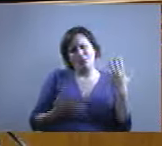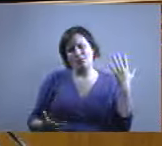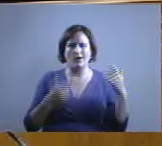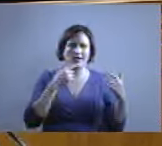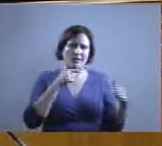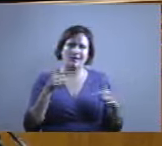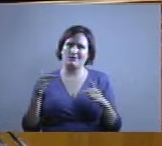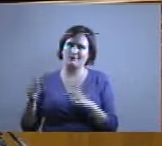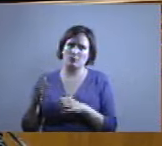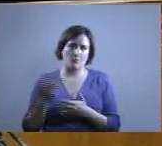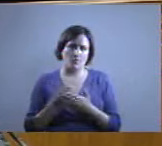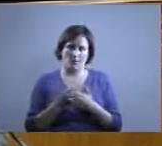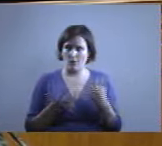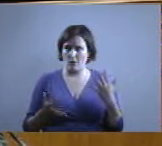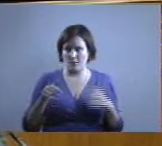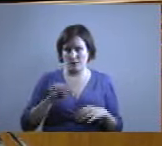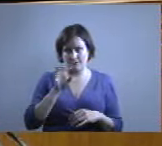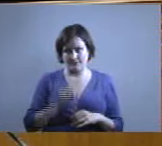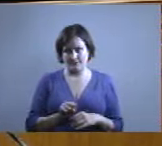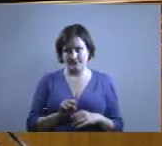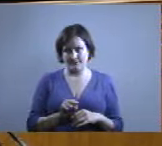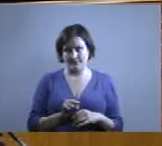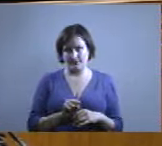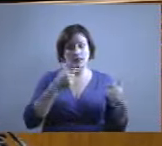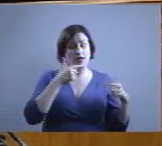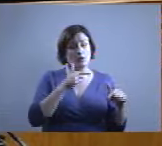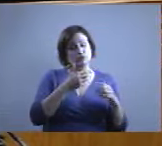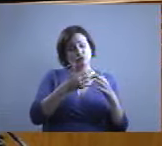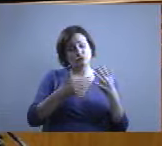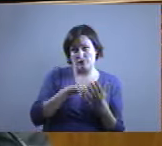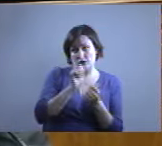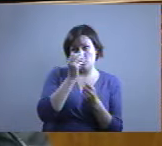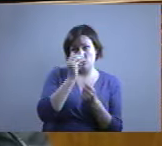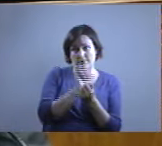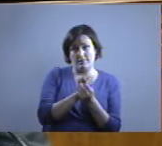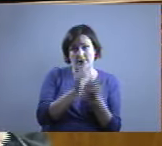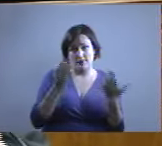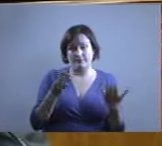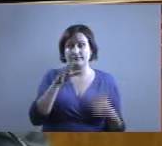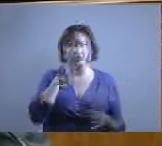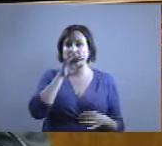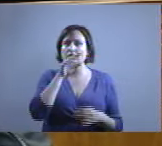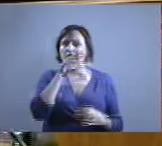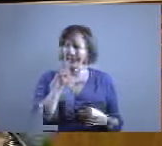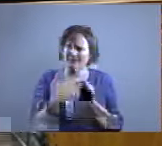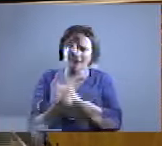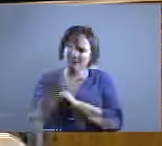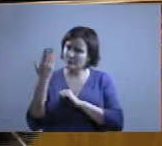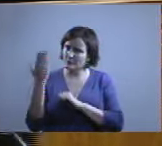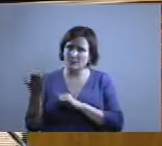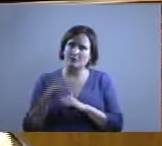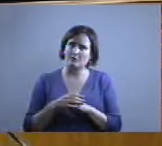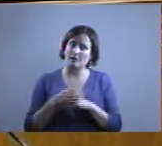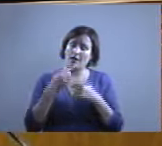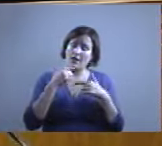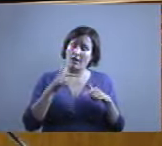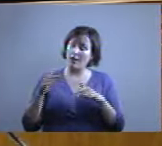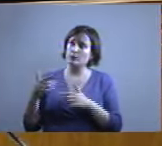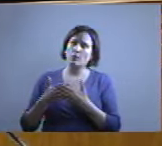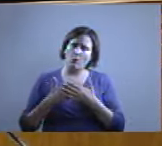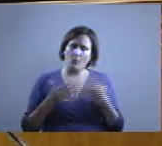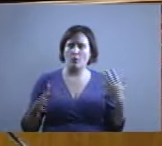land opnoem. Tale wat leef op die tonge van taal in taal dalk gaan sluk. En ek is so bly oor hierdie